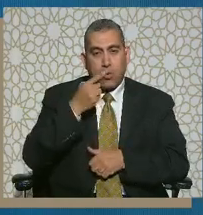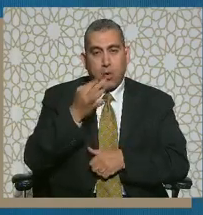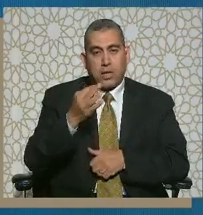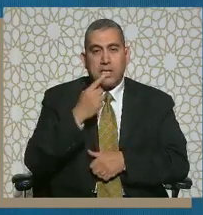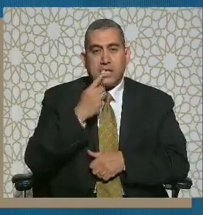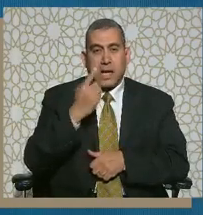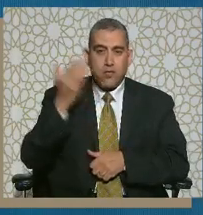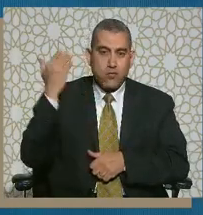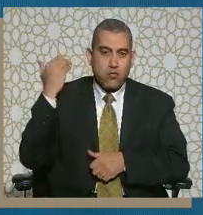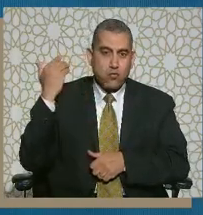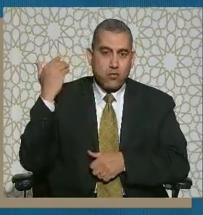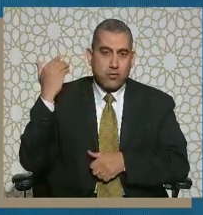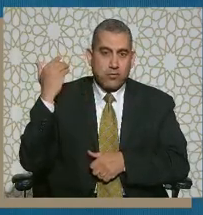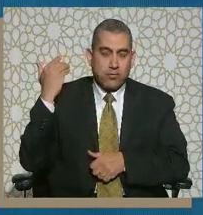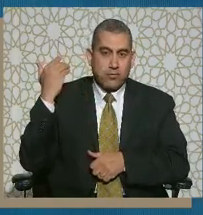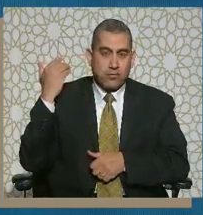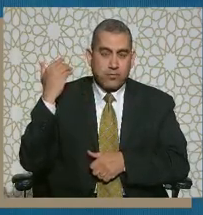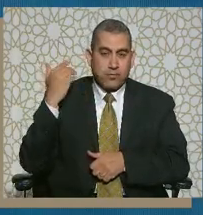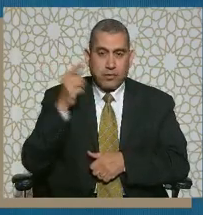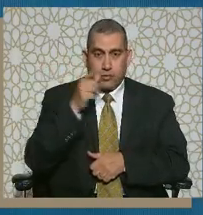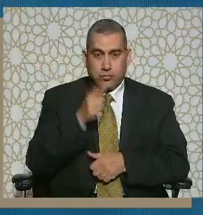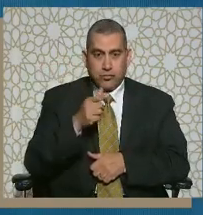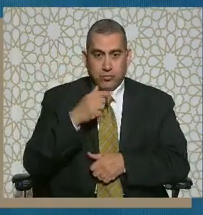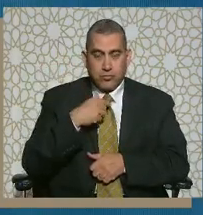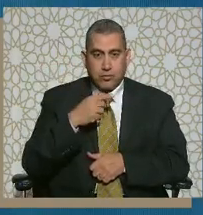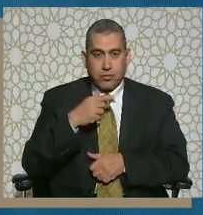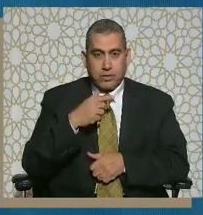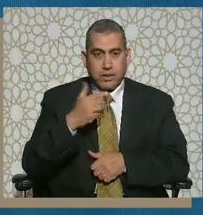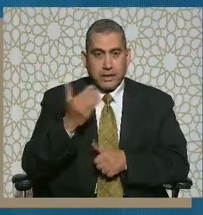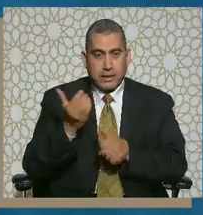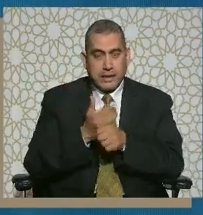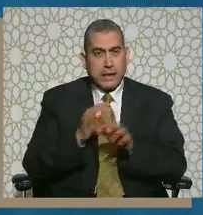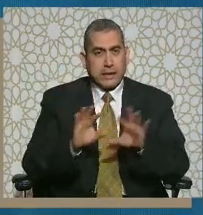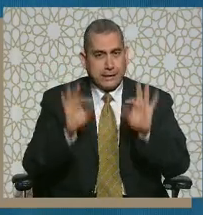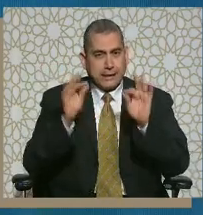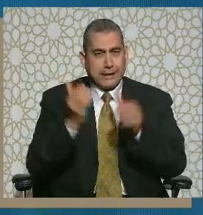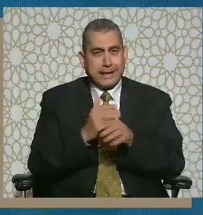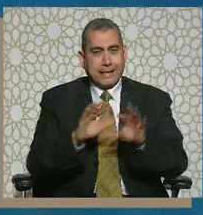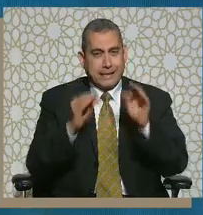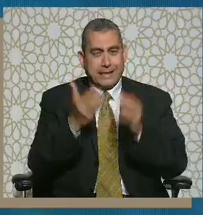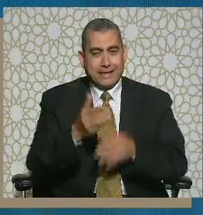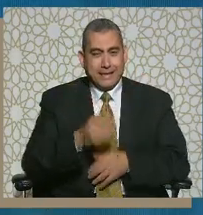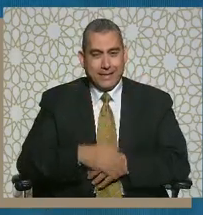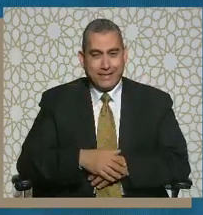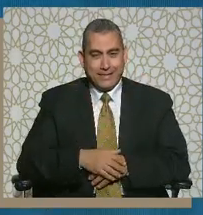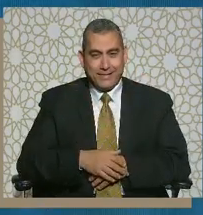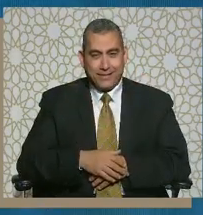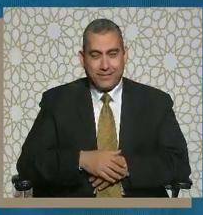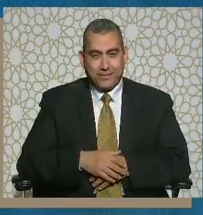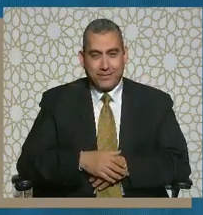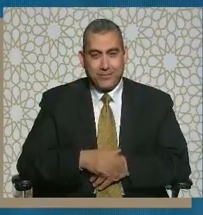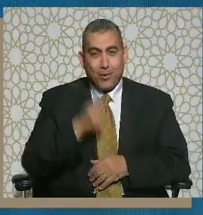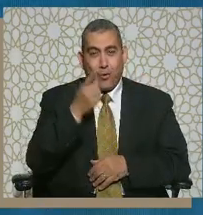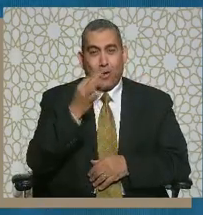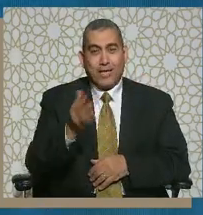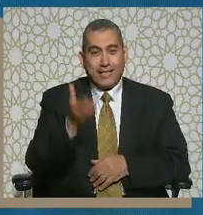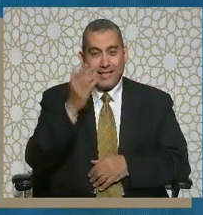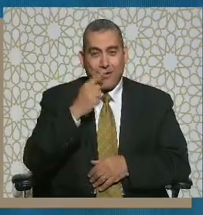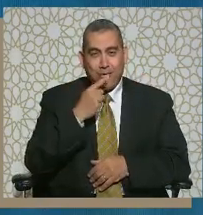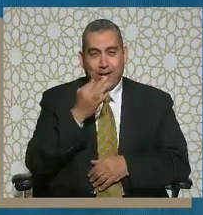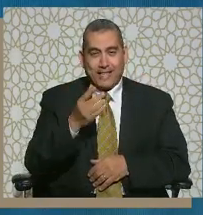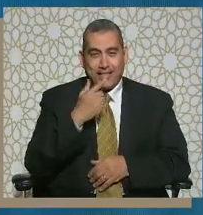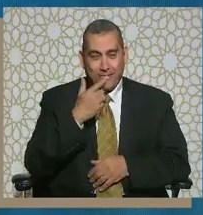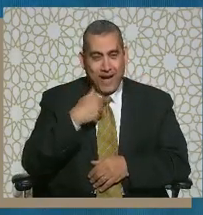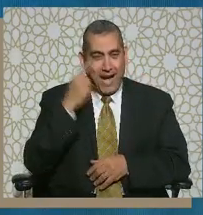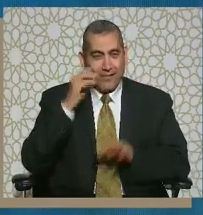سنه. واخد بالك سعادتك؟ لسه حديث نعم. الزواج يعني 31 سنه. ما انا بقول لك